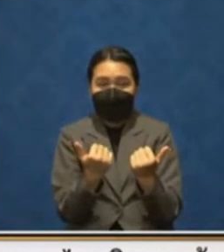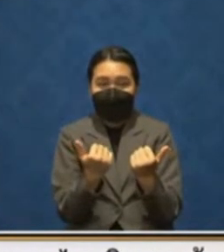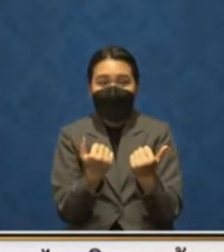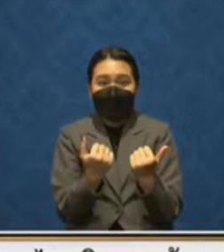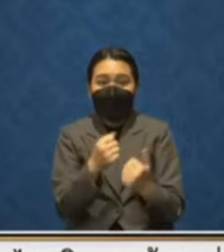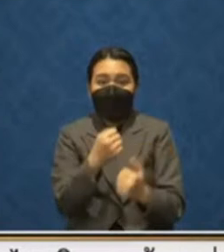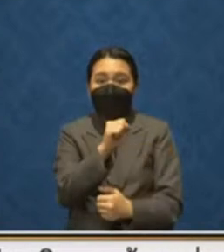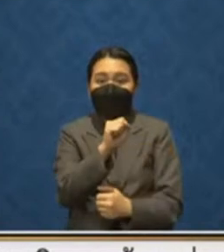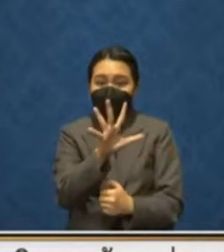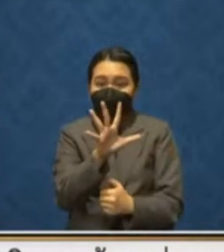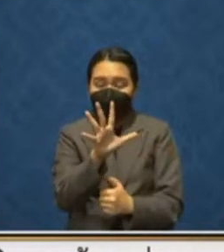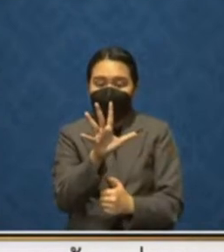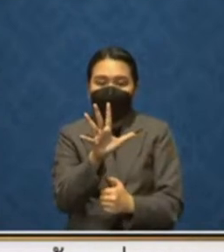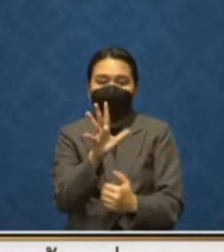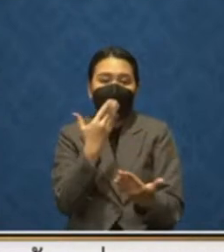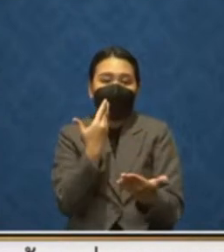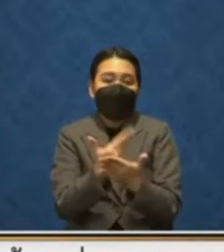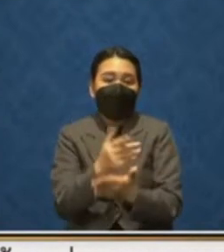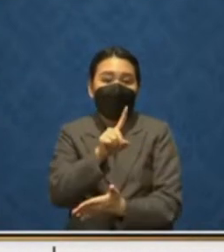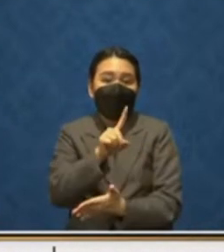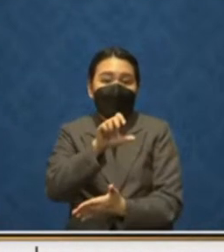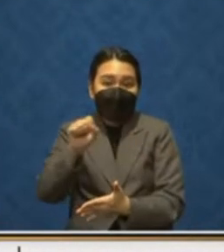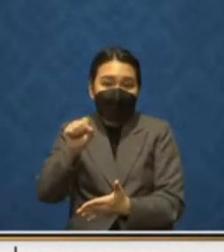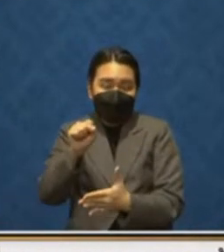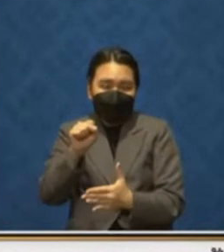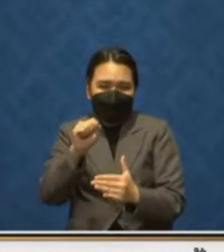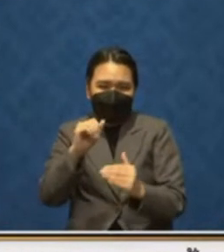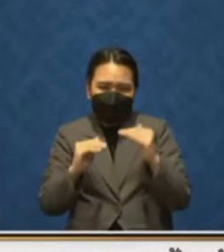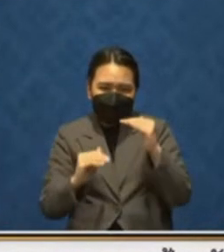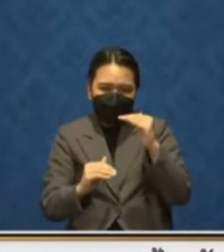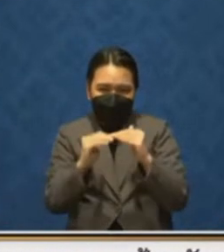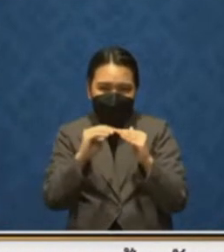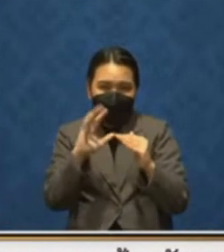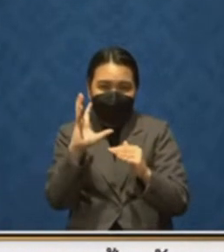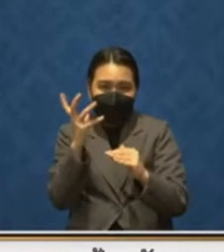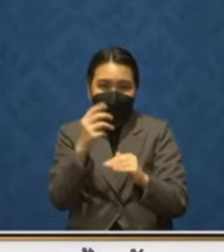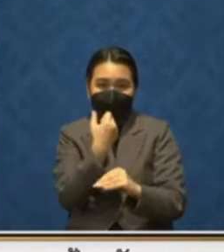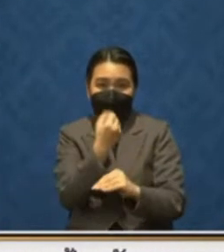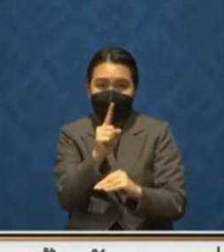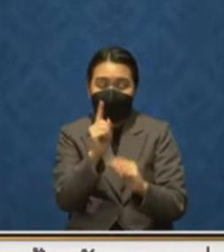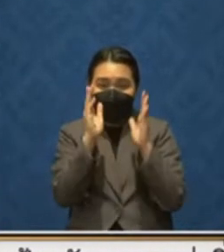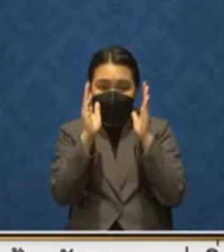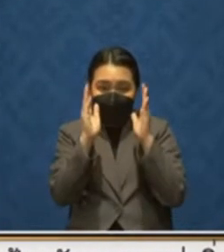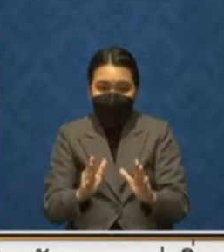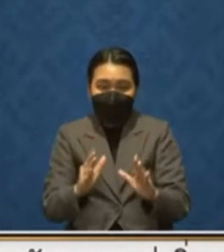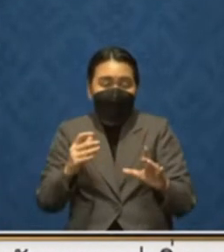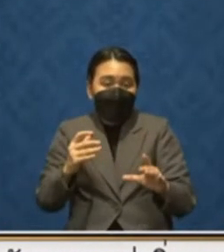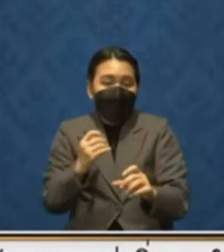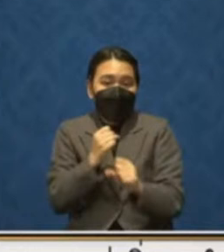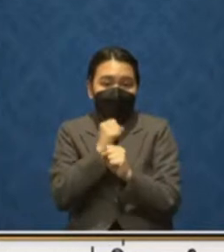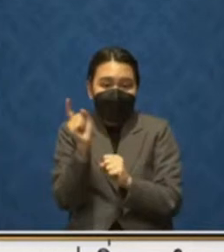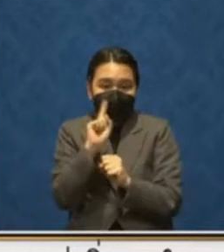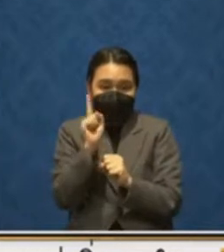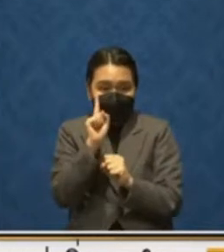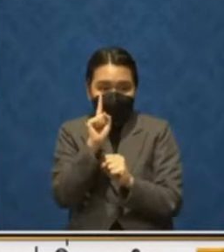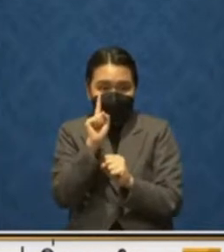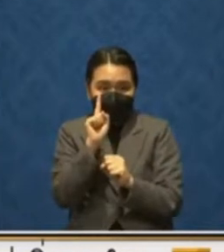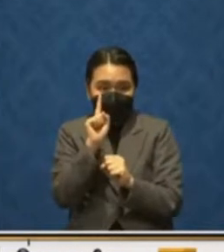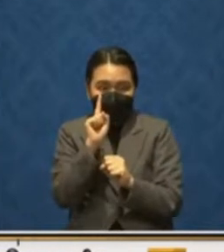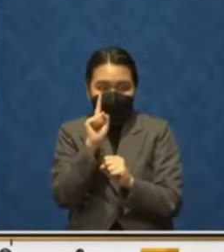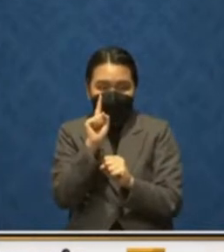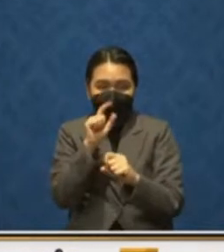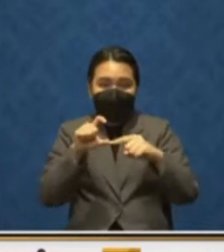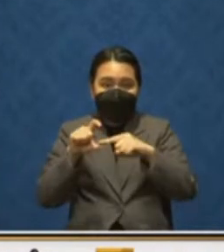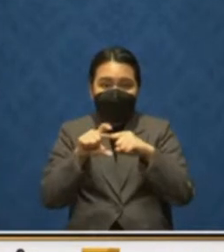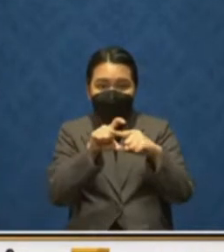10,000บาทสูงกว่าระดับเชียร์โครงโลกที่ 11คนสรุปแล้วว่าให้รัฐตาเฉลี่ย